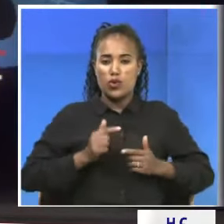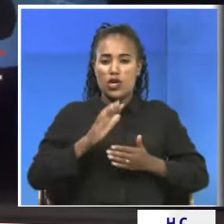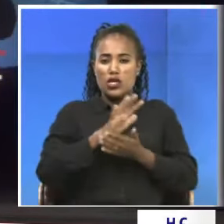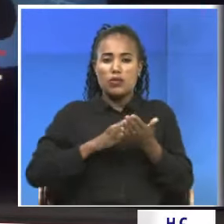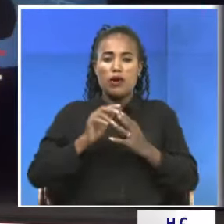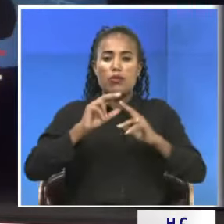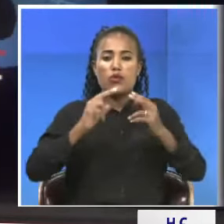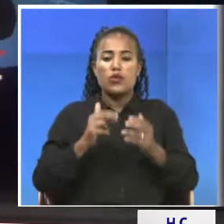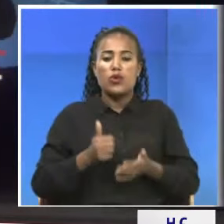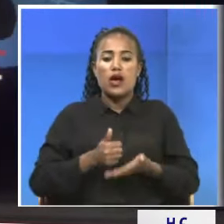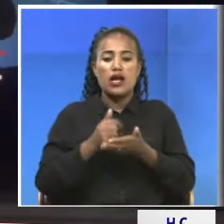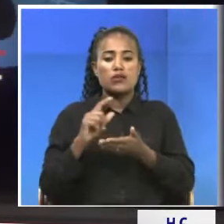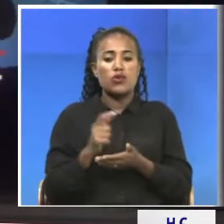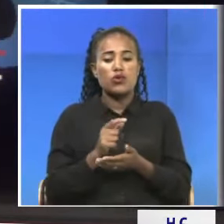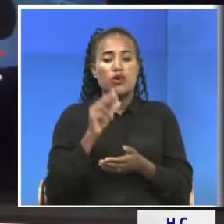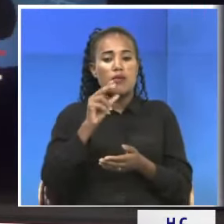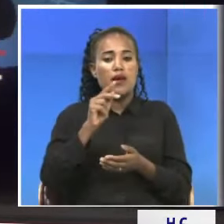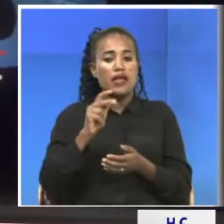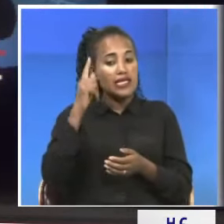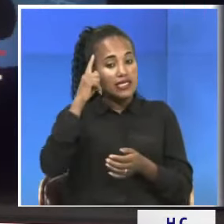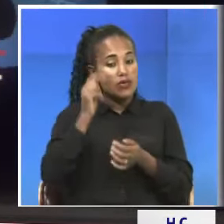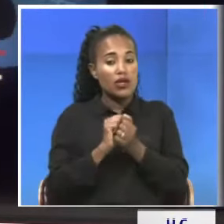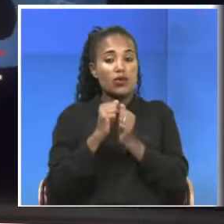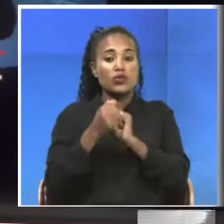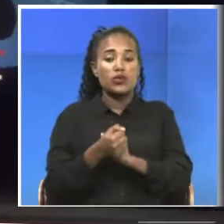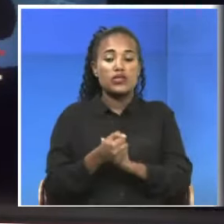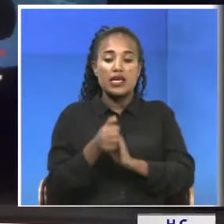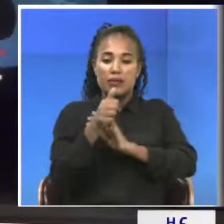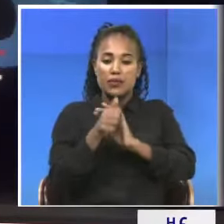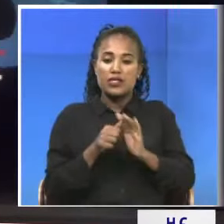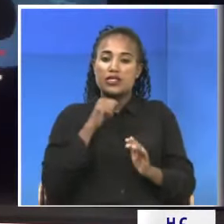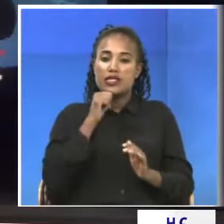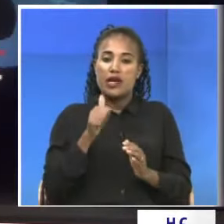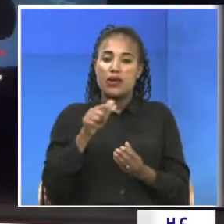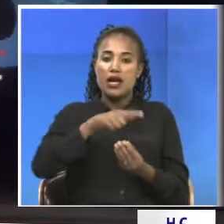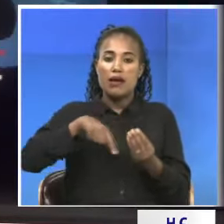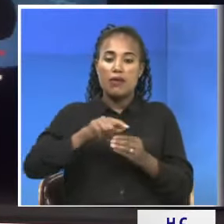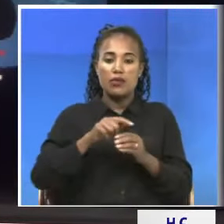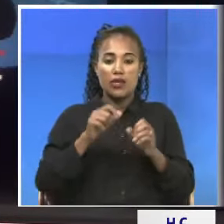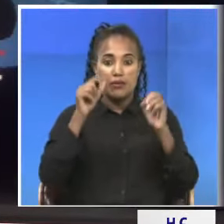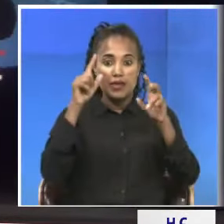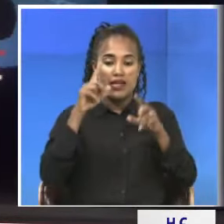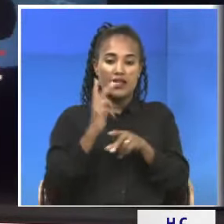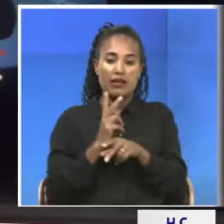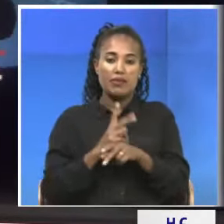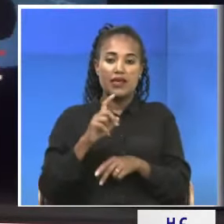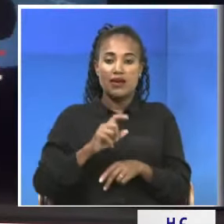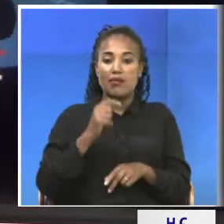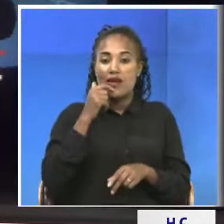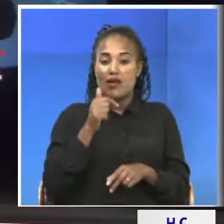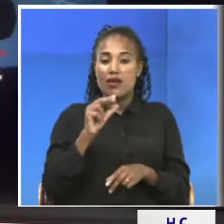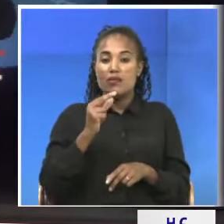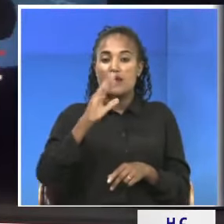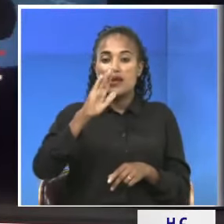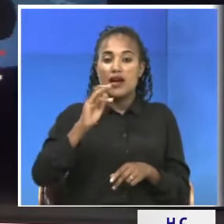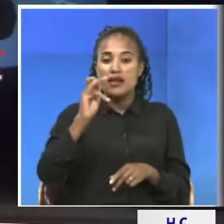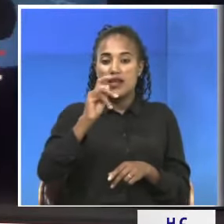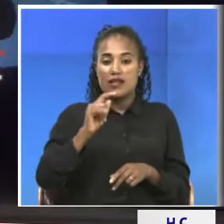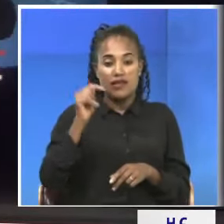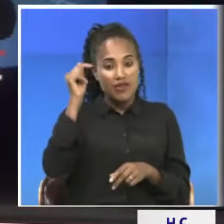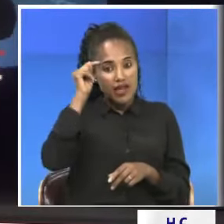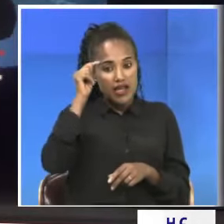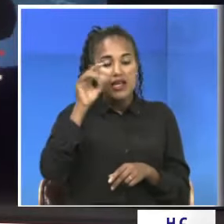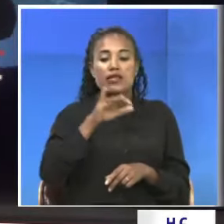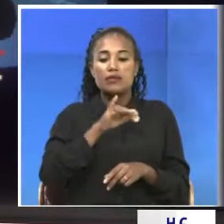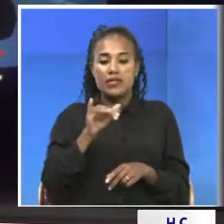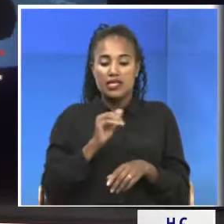እየኖሩ የአሸባሪ ኃይሉ አጋዥ ለሆኑ ባንዳዎች ጸጉረ ልውጦች ምሽግ እንዳይሆን አካባቢውን በንቃት ሊጠብቅ ይገባል ያሉት ብርጋዴር ጀኔራል